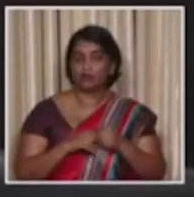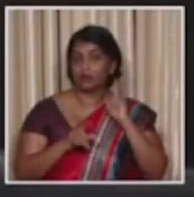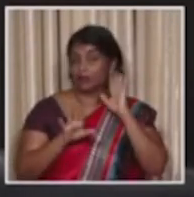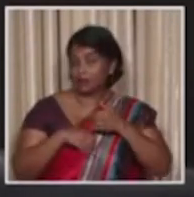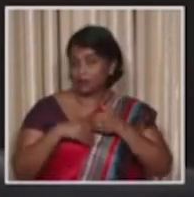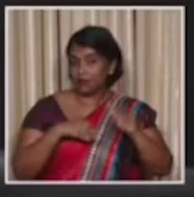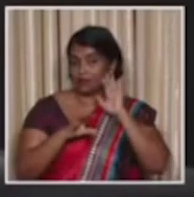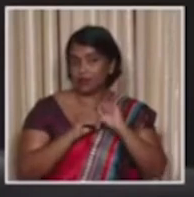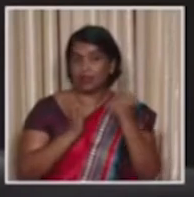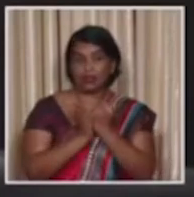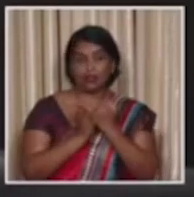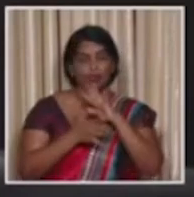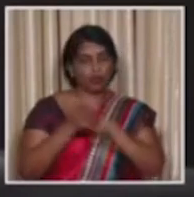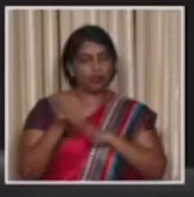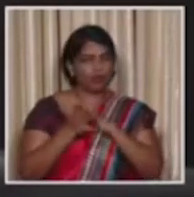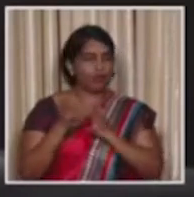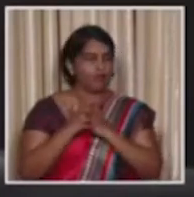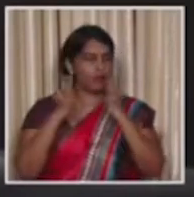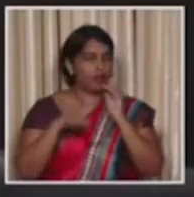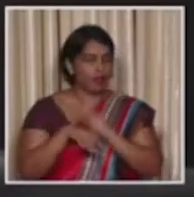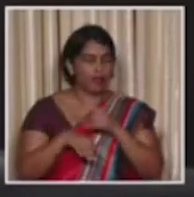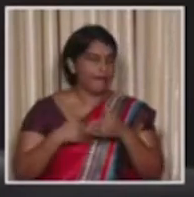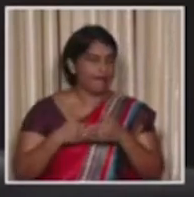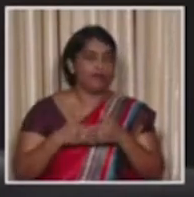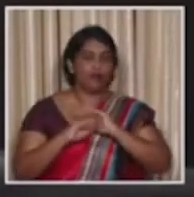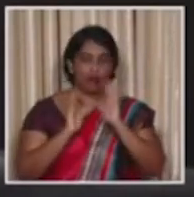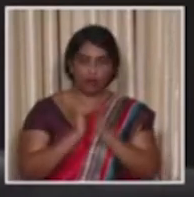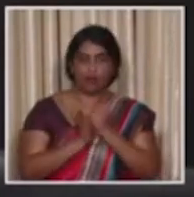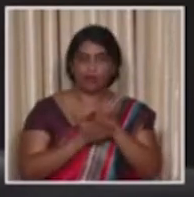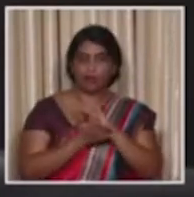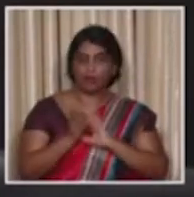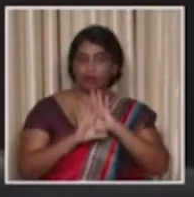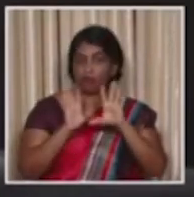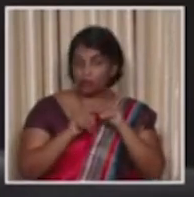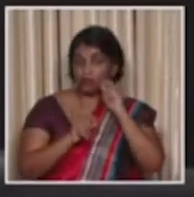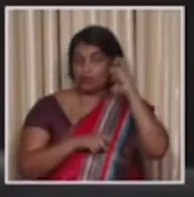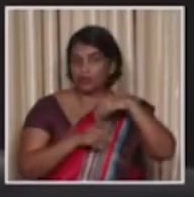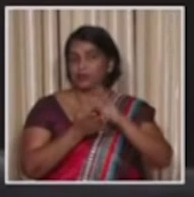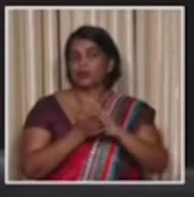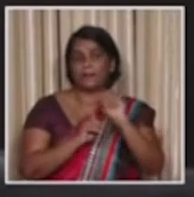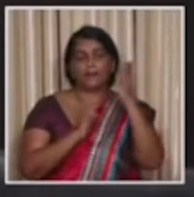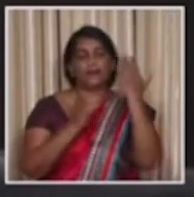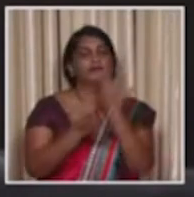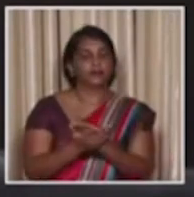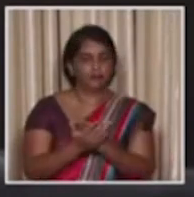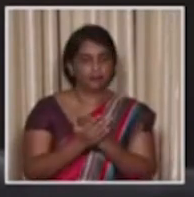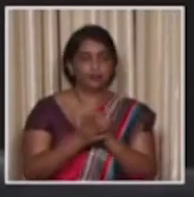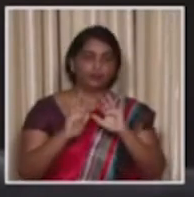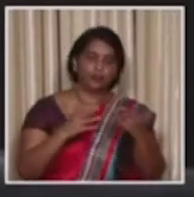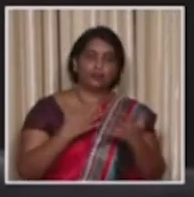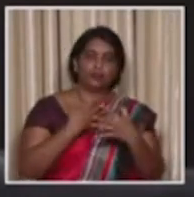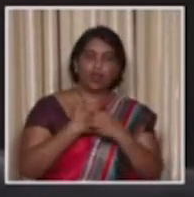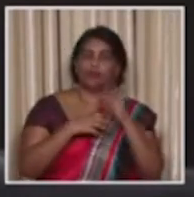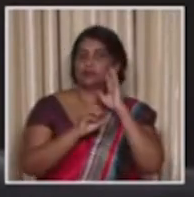නොවුන ලියකිවිලි රාශියක් තිබෙනවා. ඒ ලියවිලි සියල්ල මං පොදු ජනයාගේ යහපත පිණිස සභාගත කරනවා. ඕන කෙනෙකුට